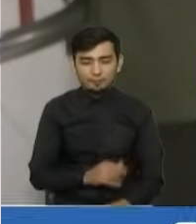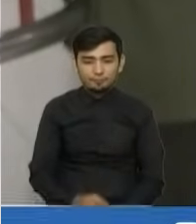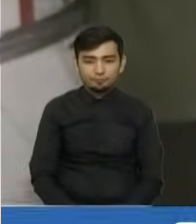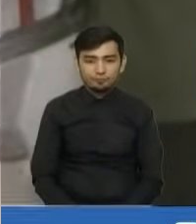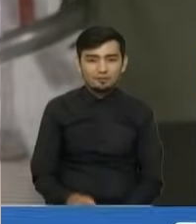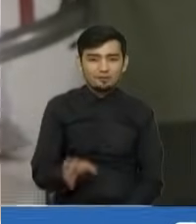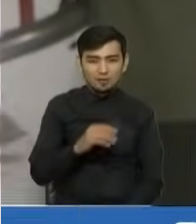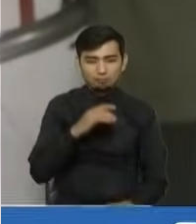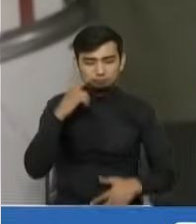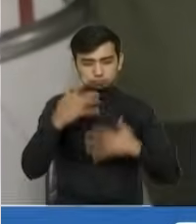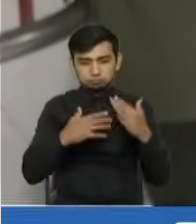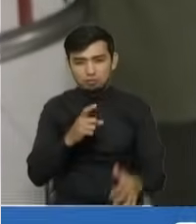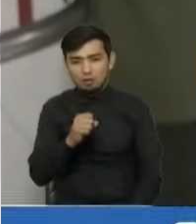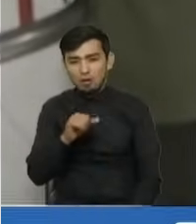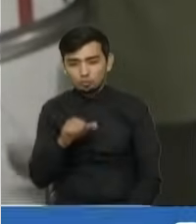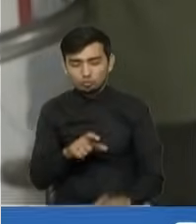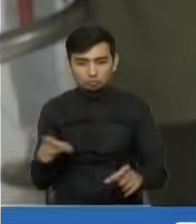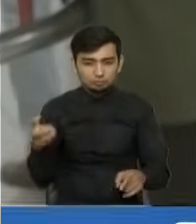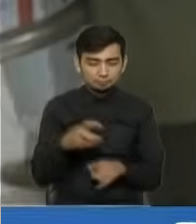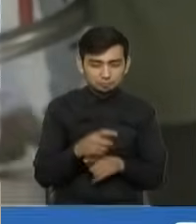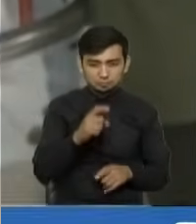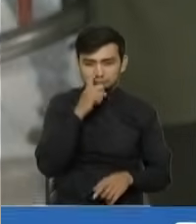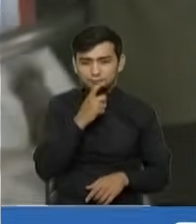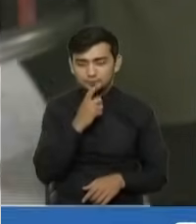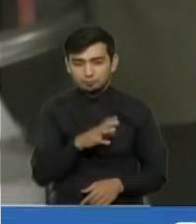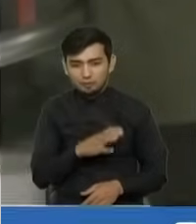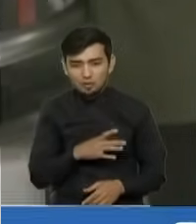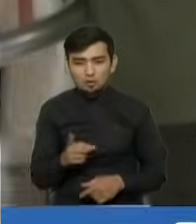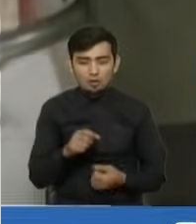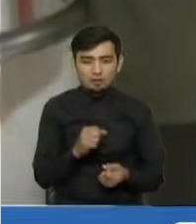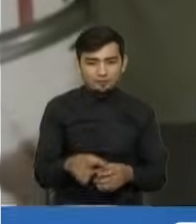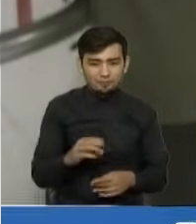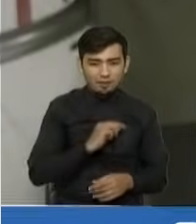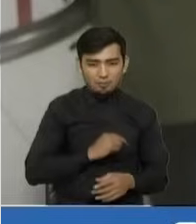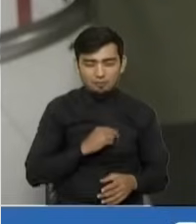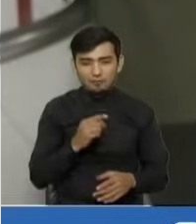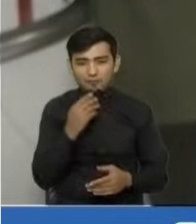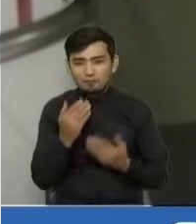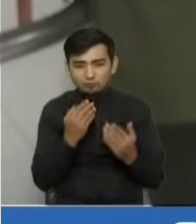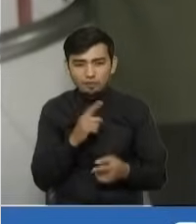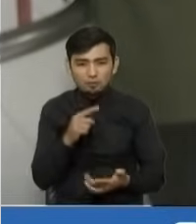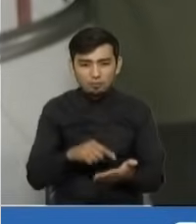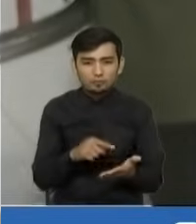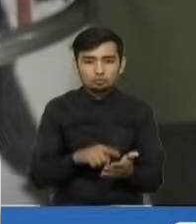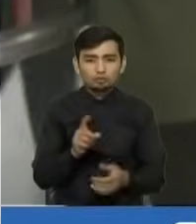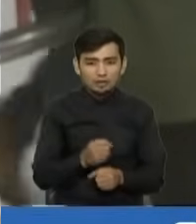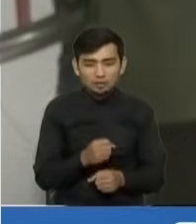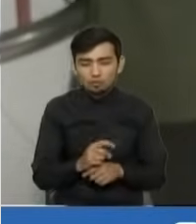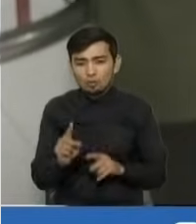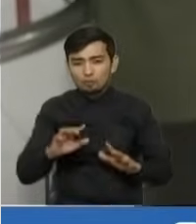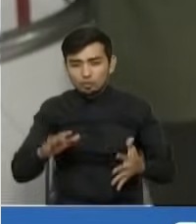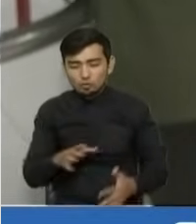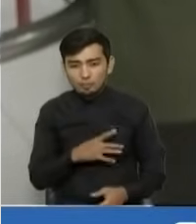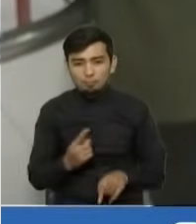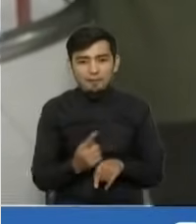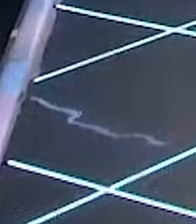здесь полный хаос люди приезжают и не могут понять в чём дело все донимают работников аэропорта вопросами что происходит и что делать первый раз